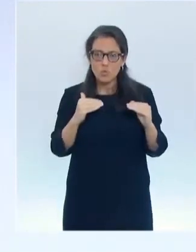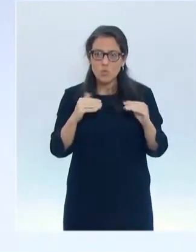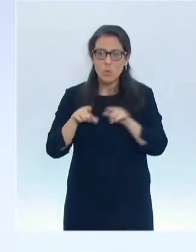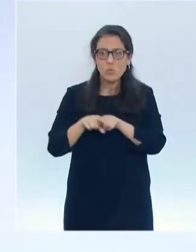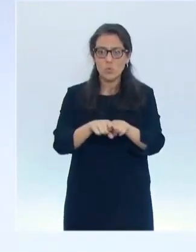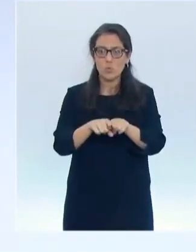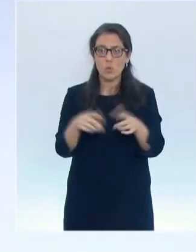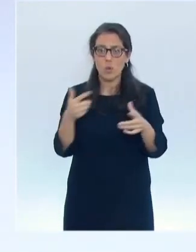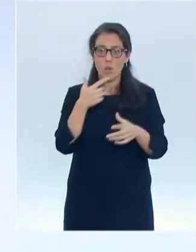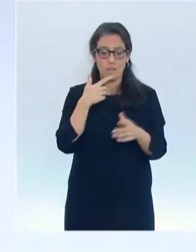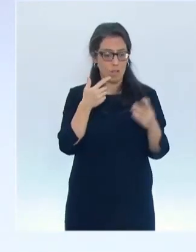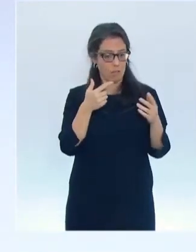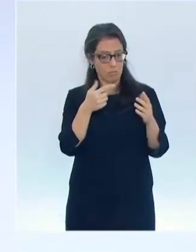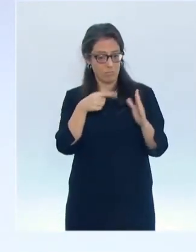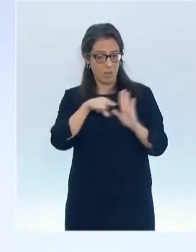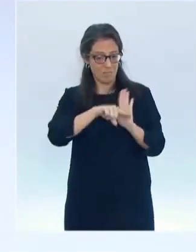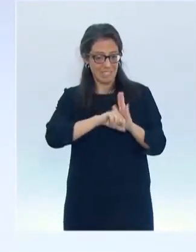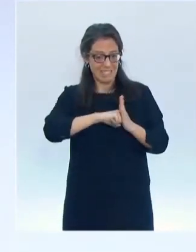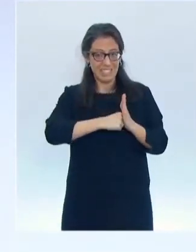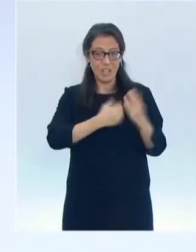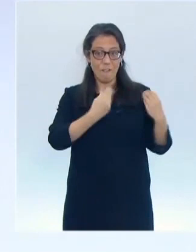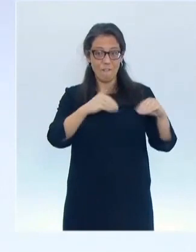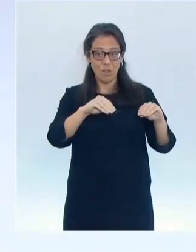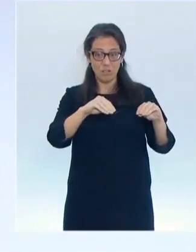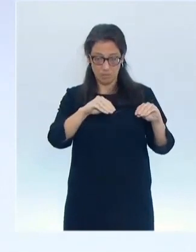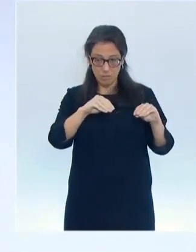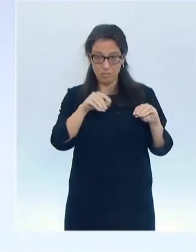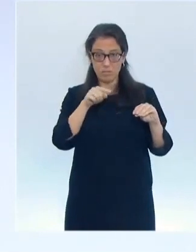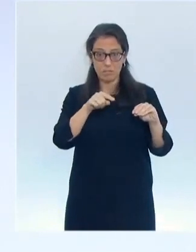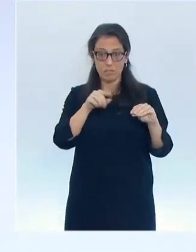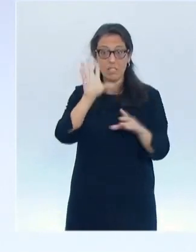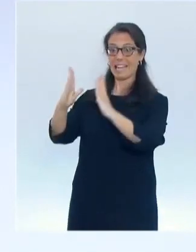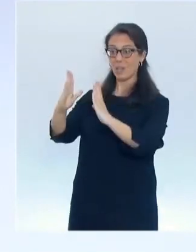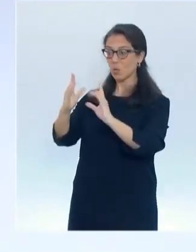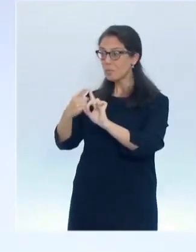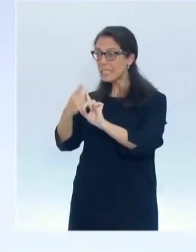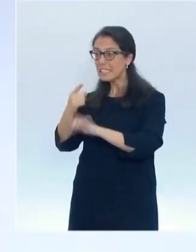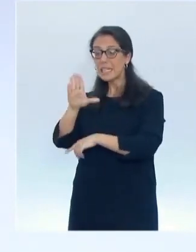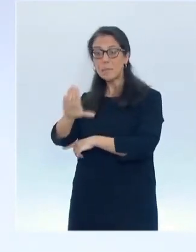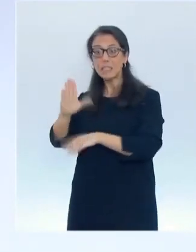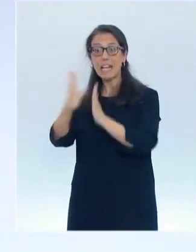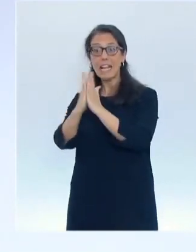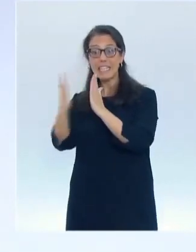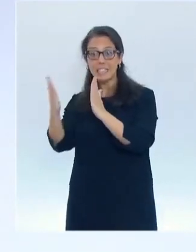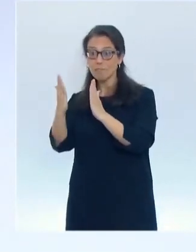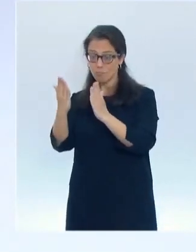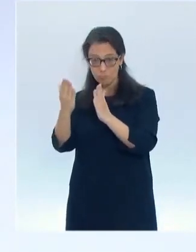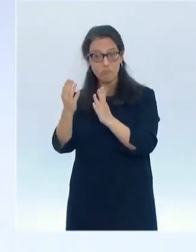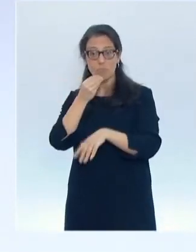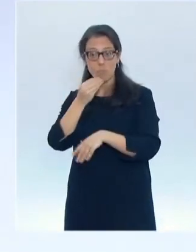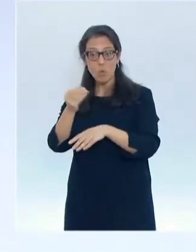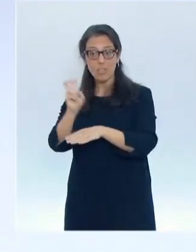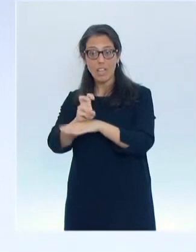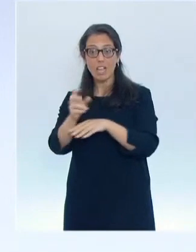tout tout tout vous saurez tout sur le zizou sur la yvette pardon alors petit bémol toutefois